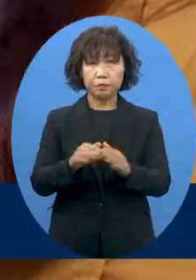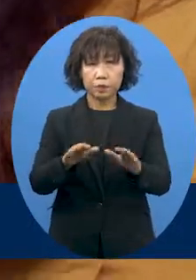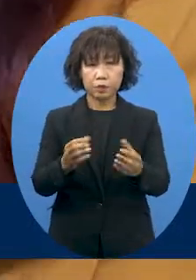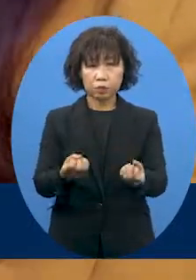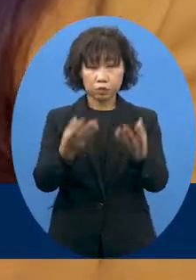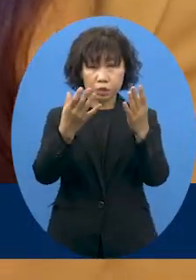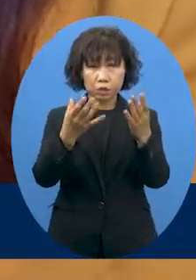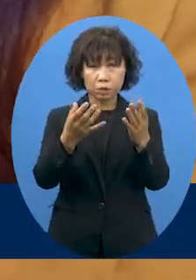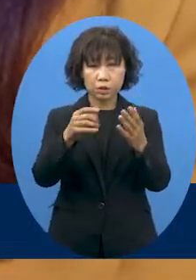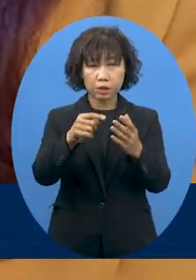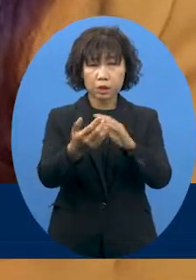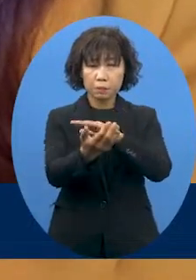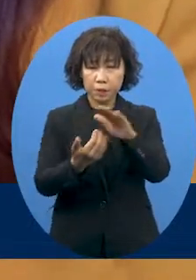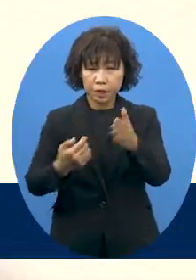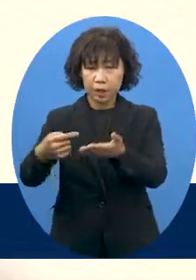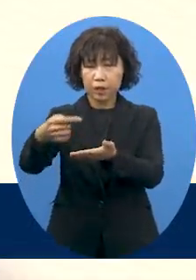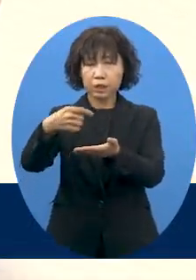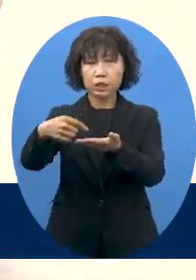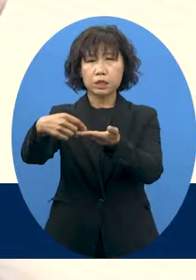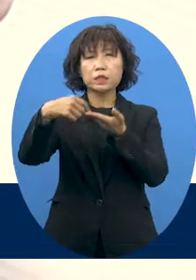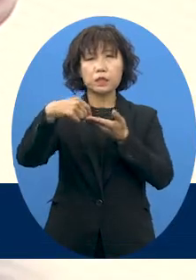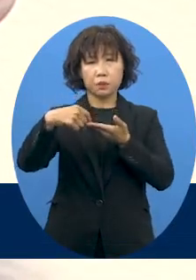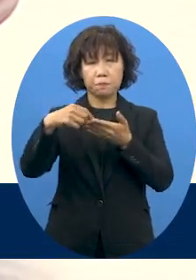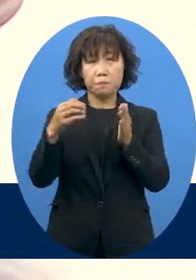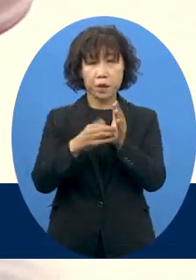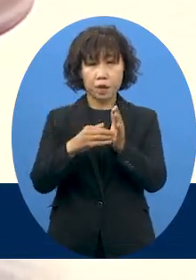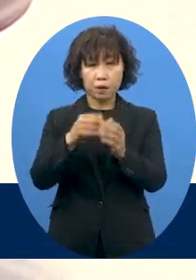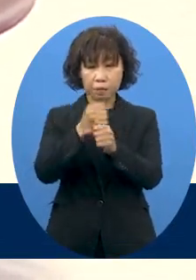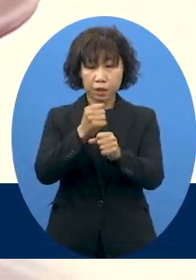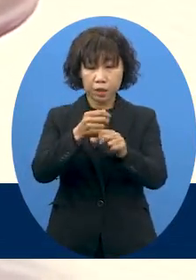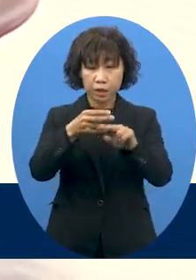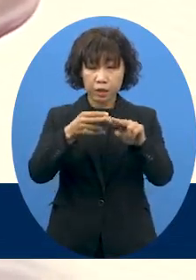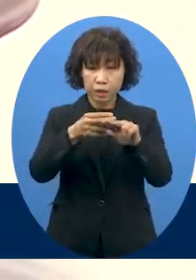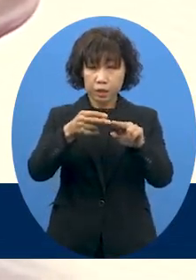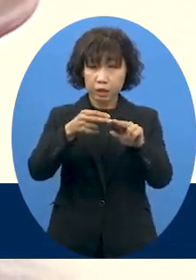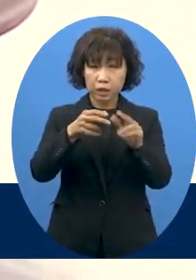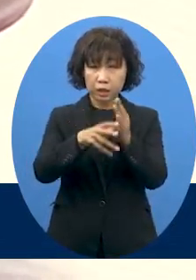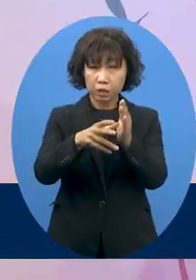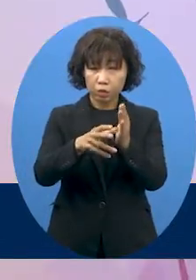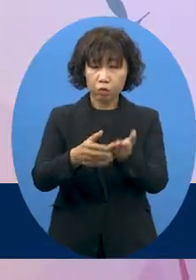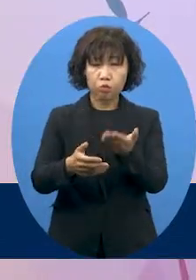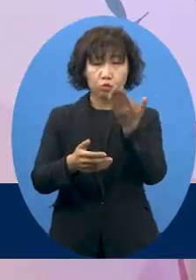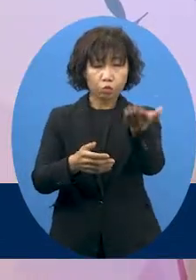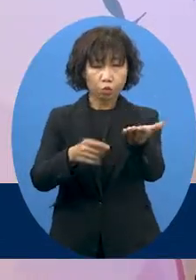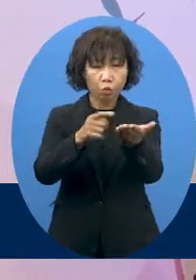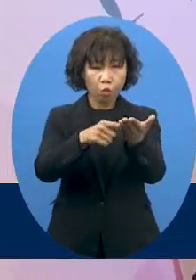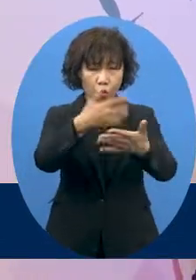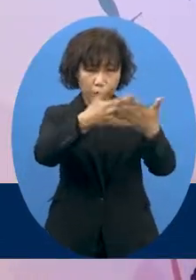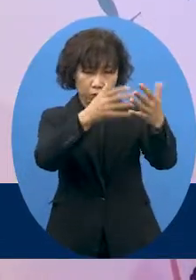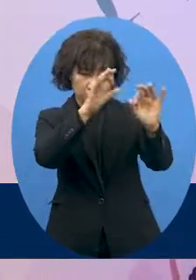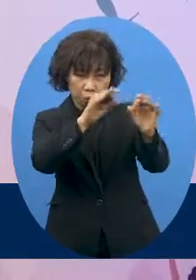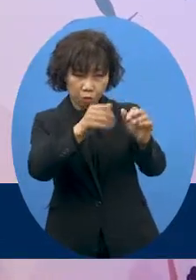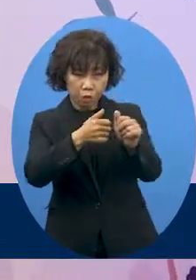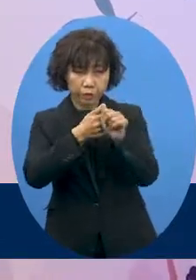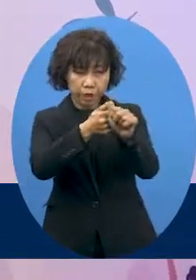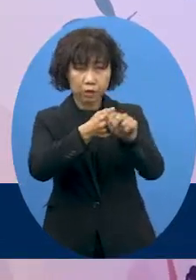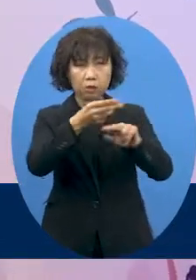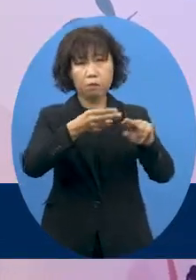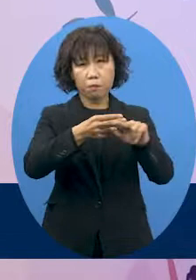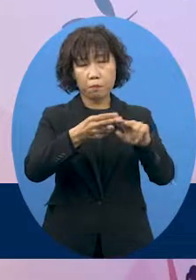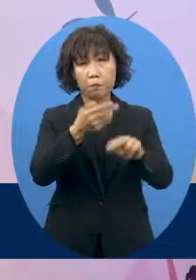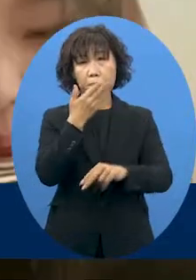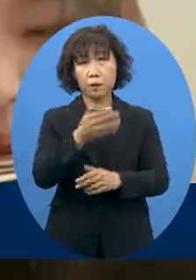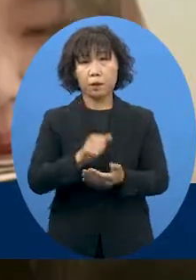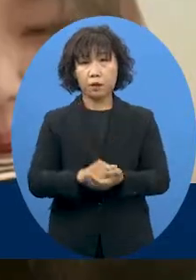특히 체험프로그램은 축제 놀이 집에서 사전신청을 받아 만들기 키트를 제공해 초선 의원들이 영상을 시청하며 체험할수